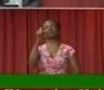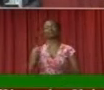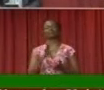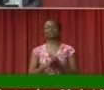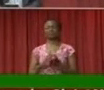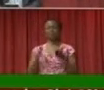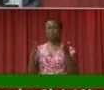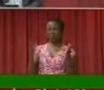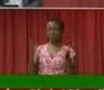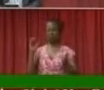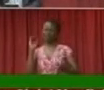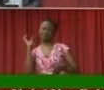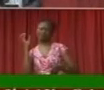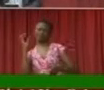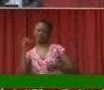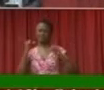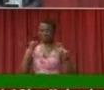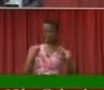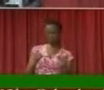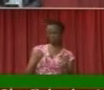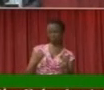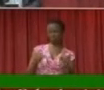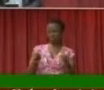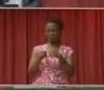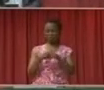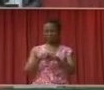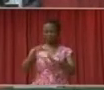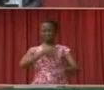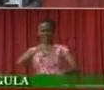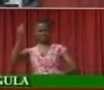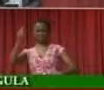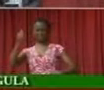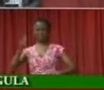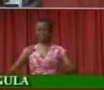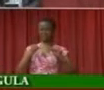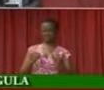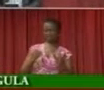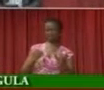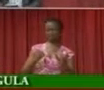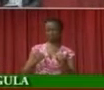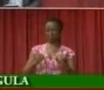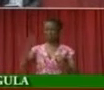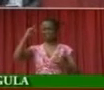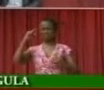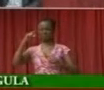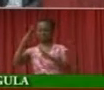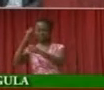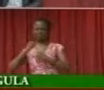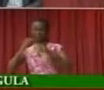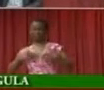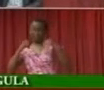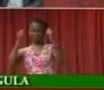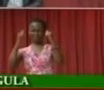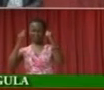Ce n'est pas le fruit des efforts que vous avez fait des efforts pour avoir la grâce de Dieu de connaître Christ